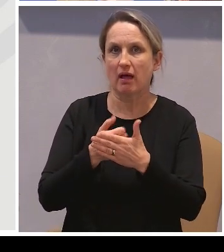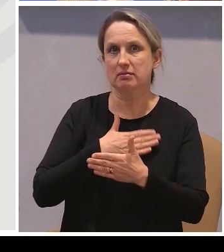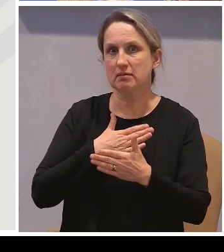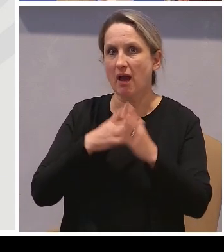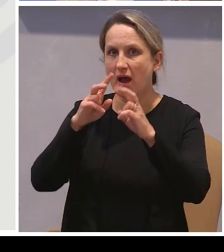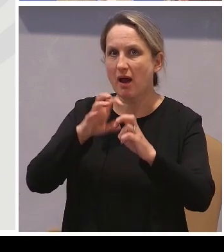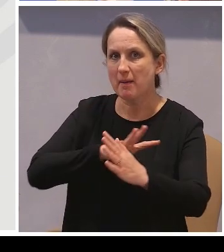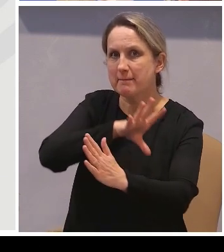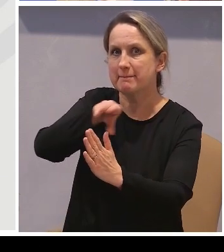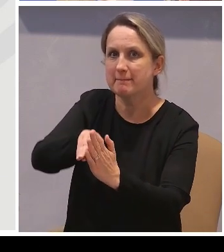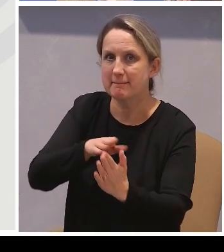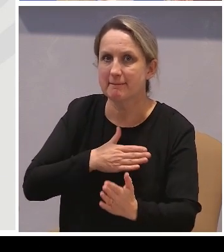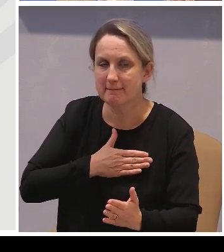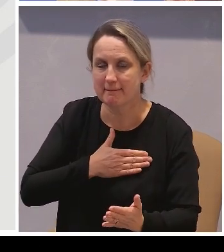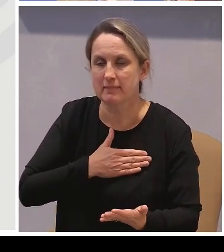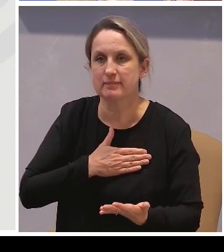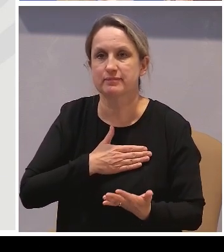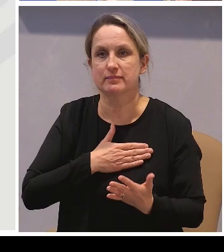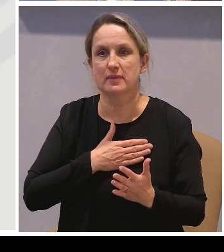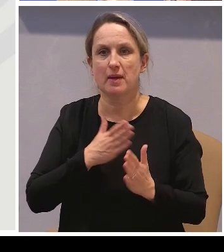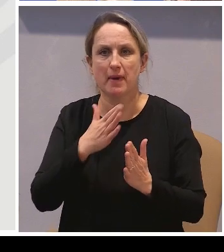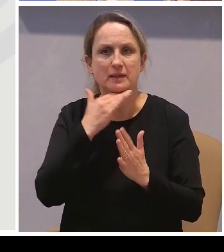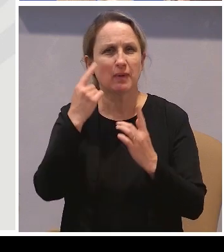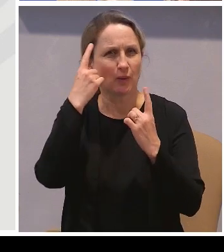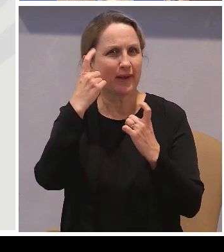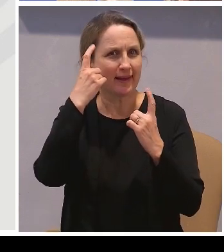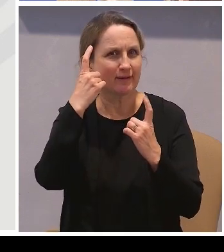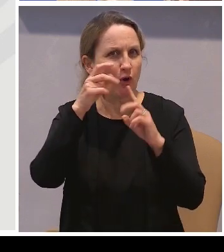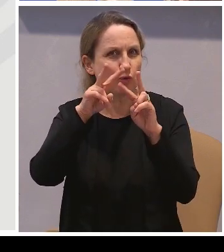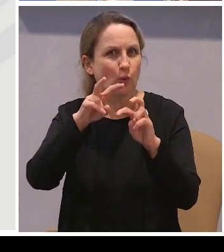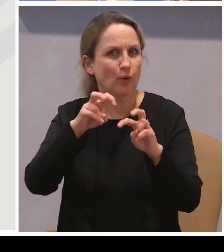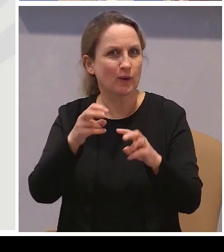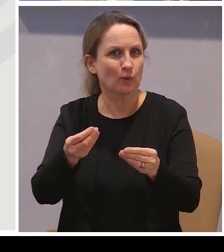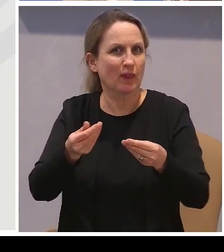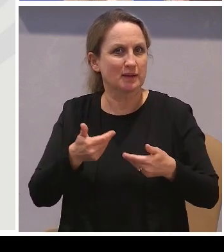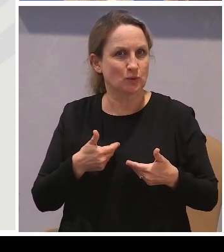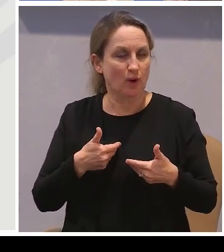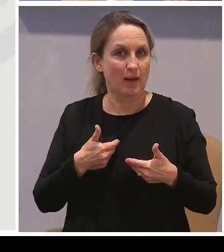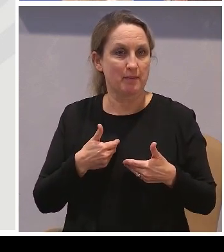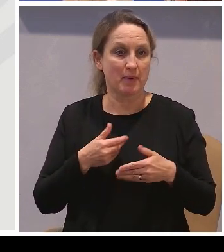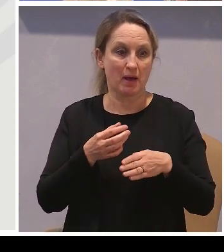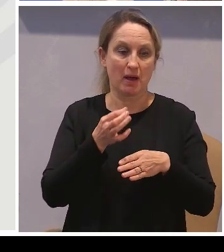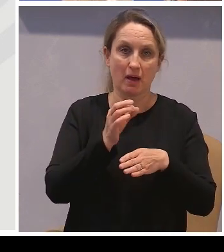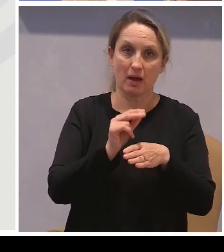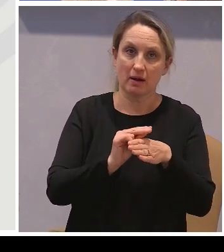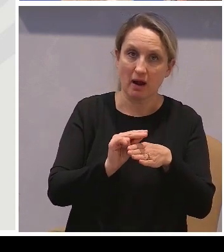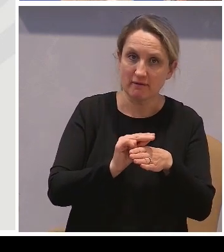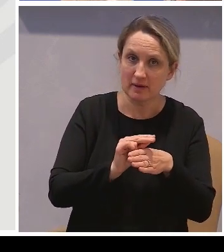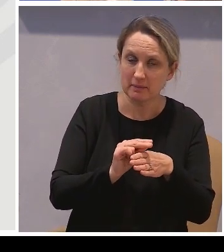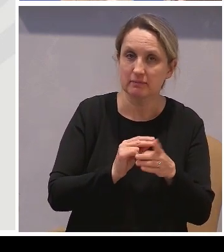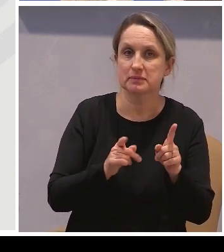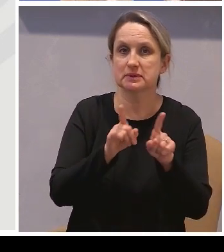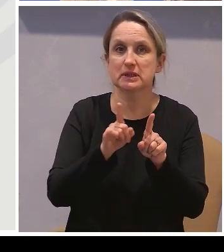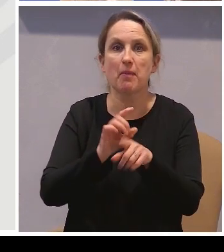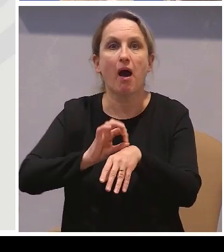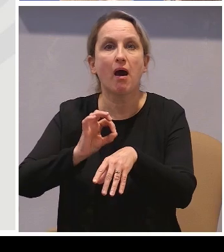difficult, but there are still informatsiooni opportunities. tuleb nendest uuringutest. Ehk et mitte We ainult get ravimite kohta, aga ka a lot of haiguste kohta. information Kuna